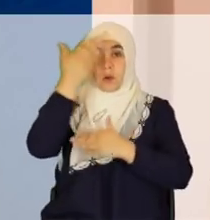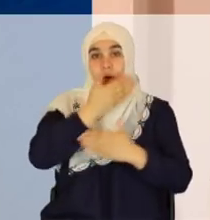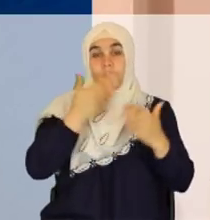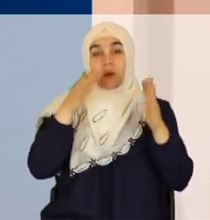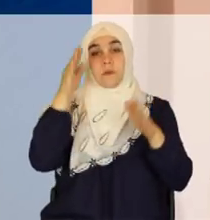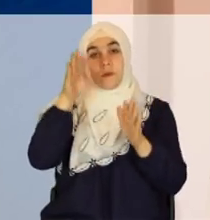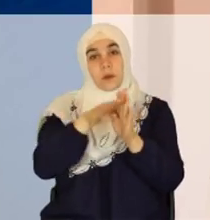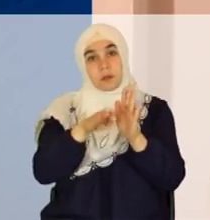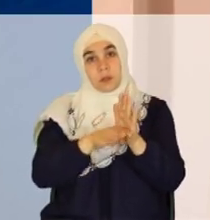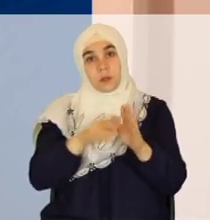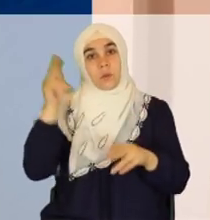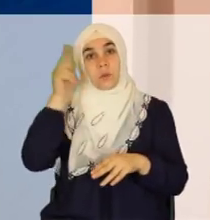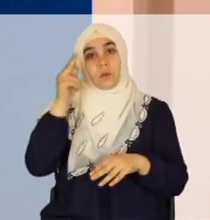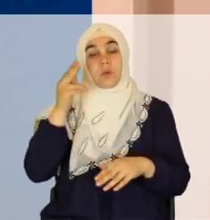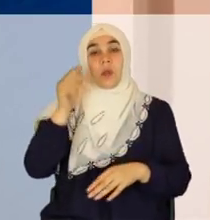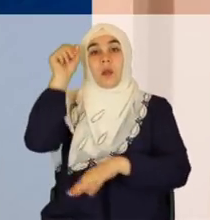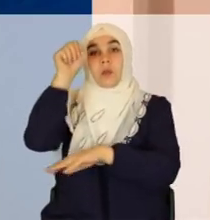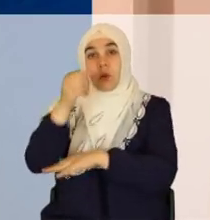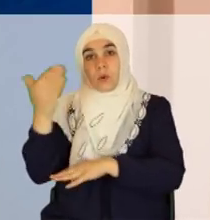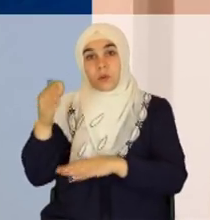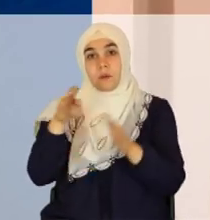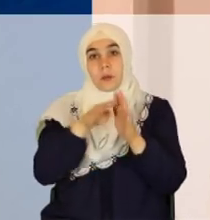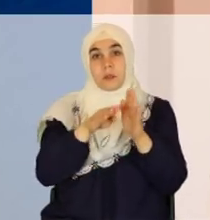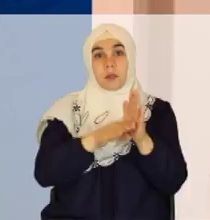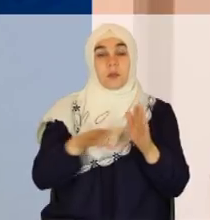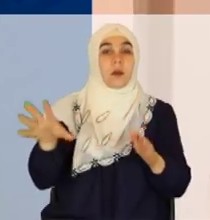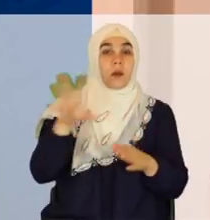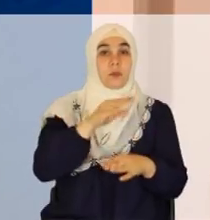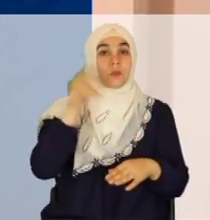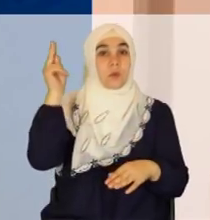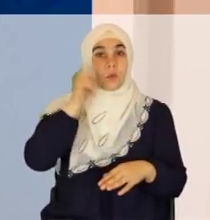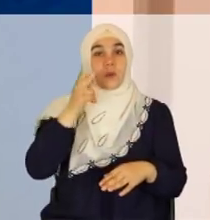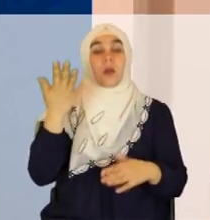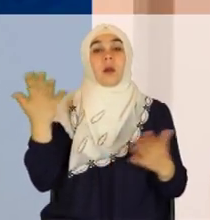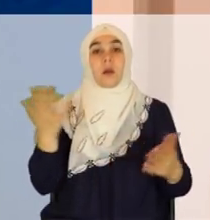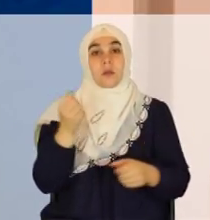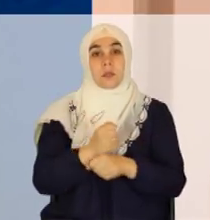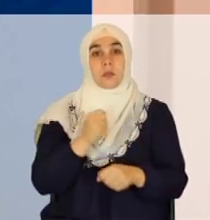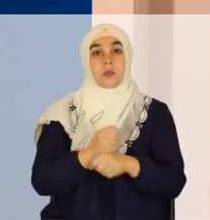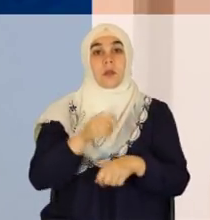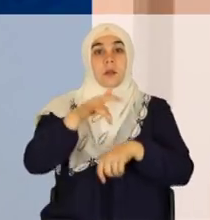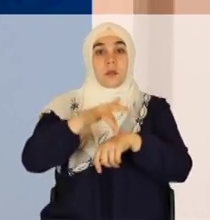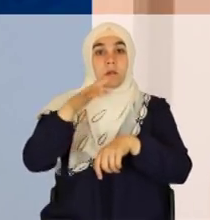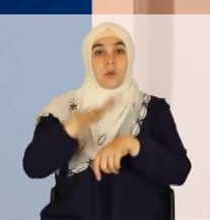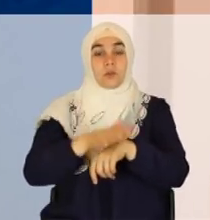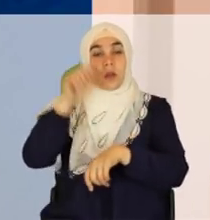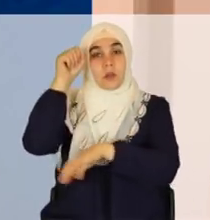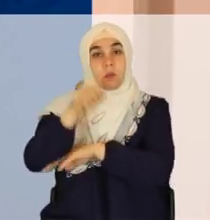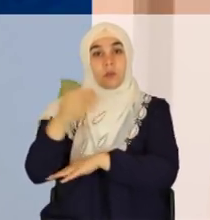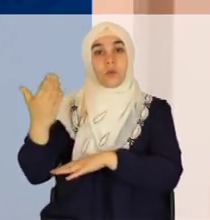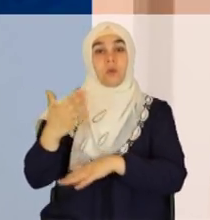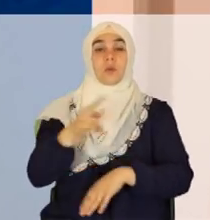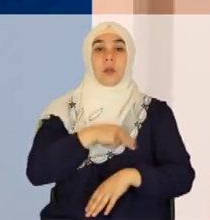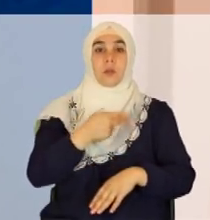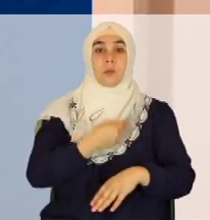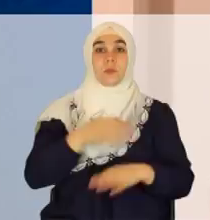organdik. Namazlı farzlarını organdik. Bunlarını kanda kılıp ada etiş, namaz okuyarken de